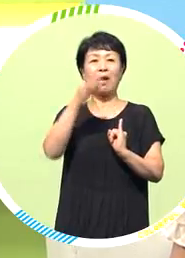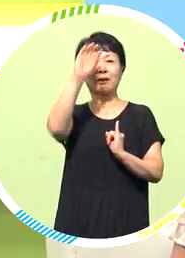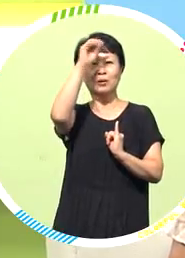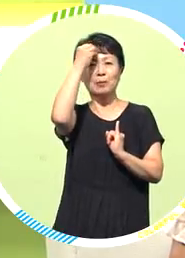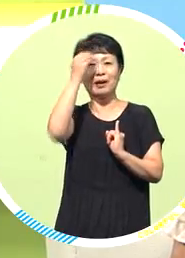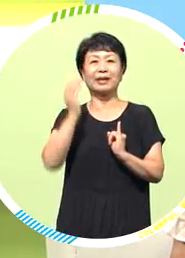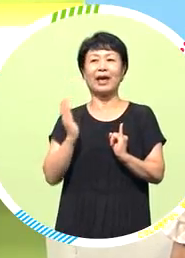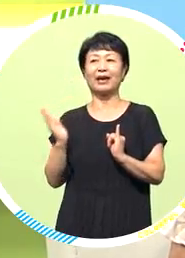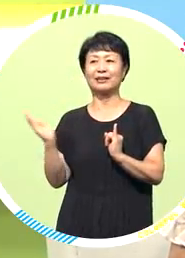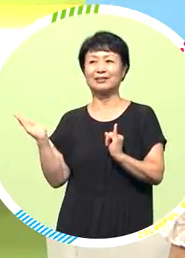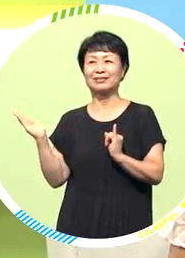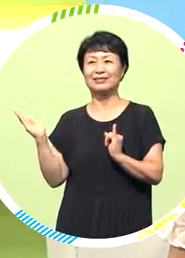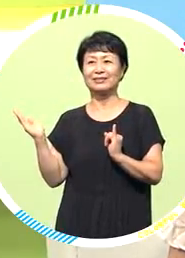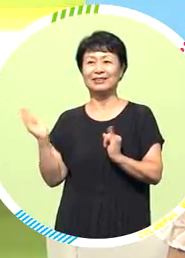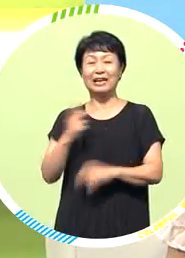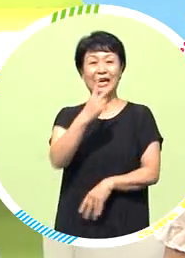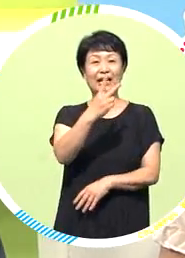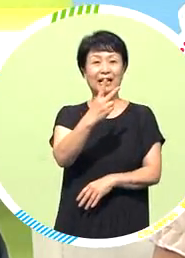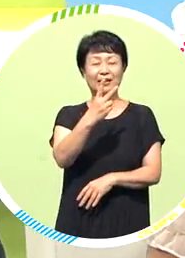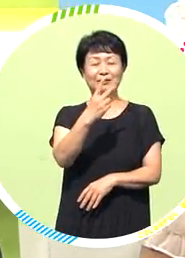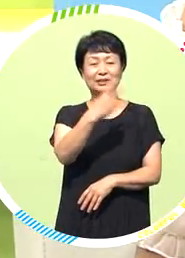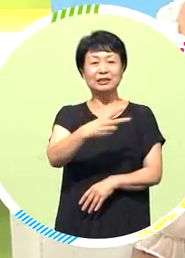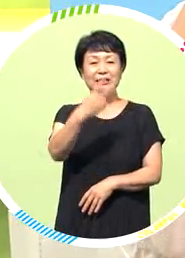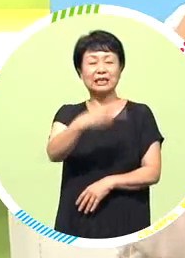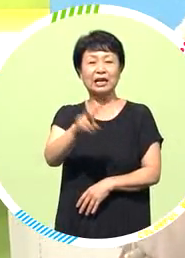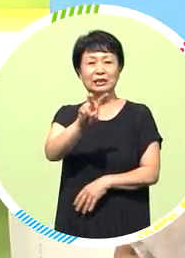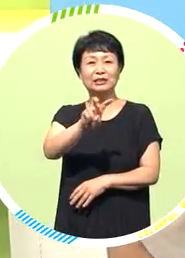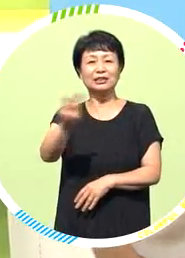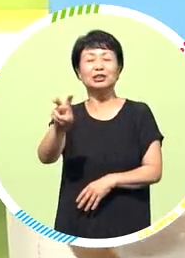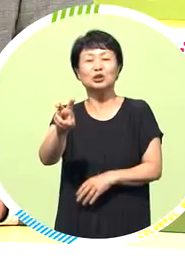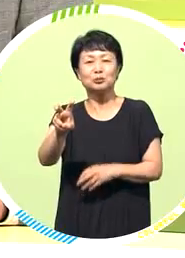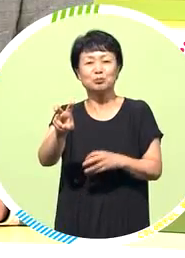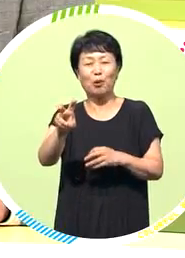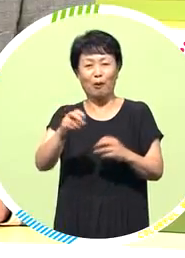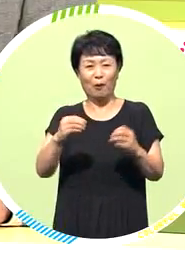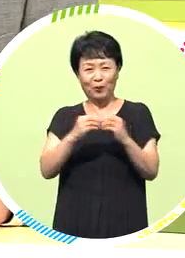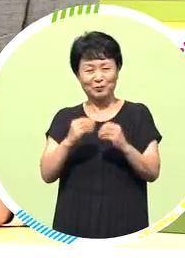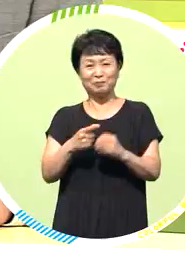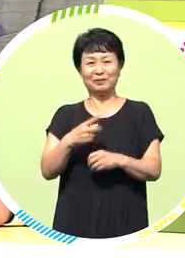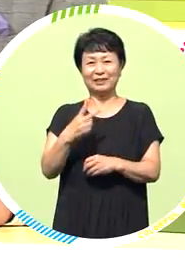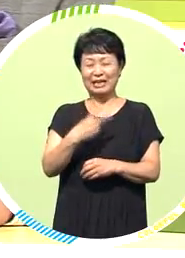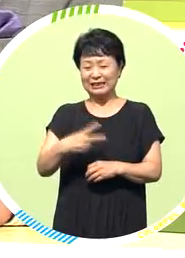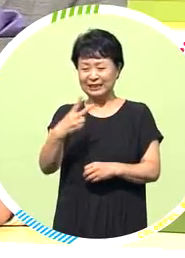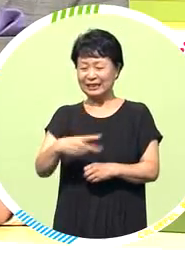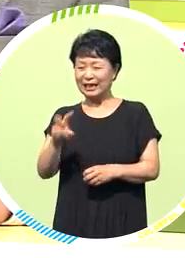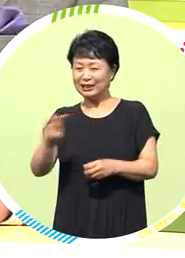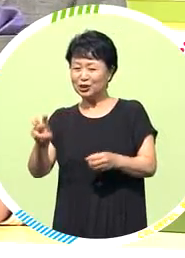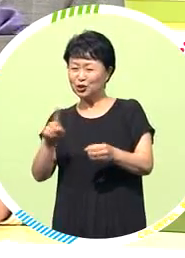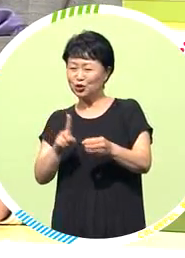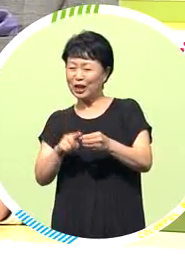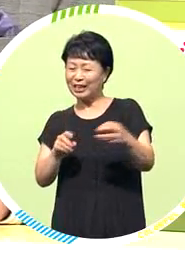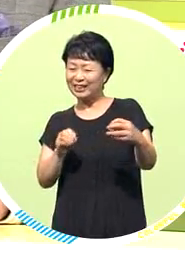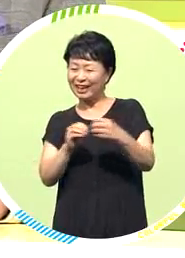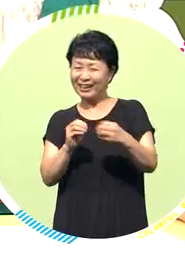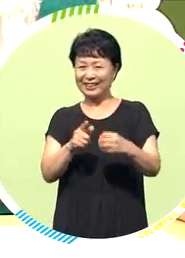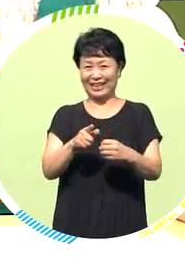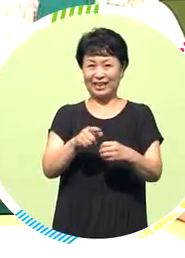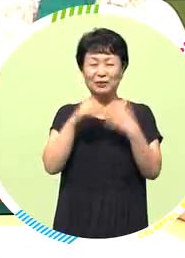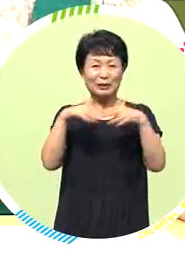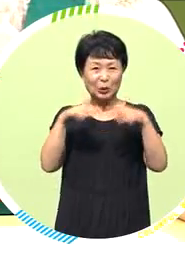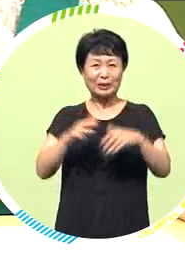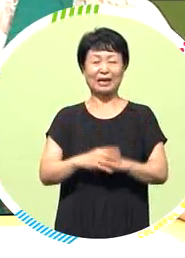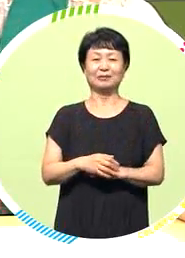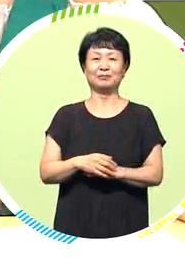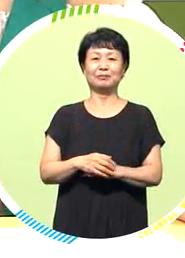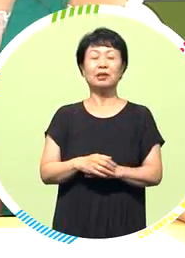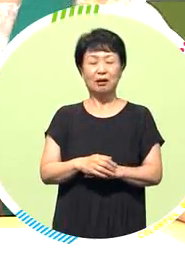かってると思うから2020本。 え少ない 2020本。 いっぱいいるって言ってるのに。